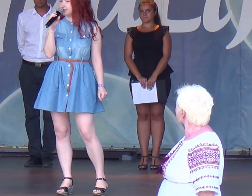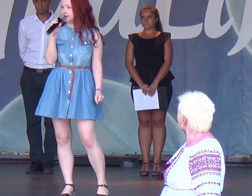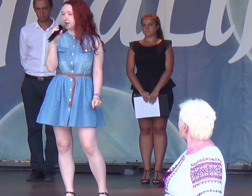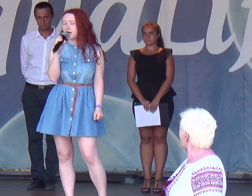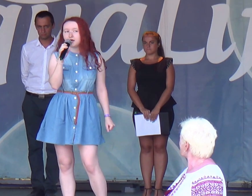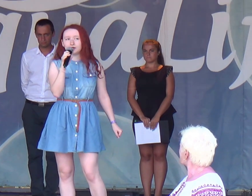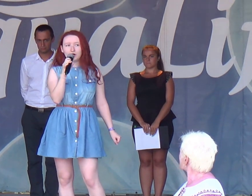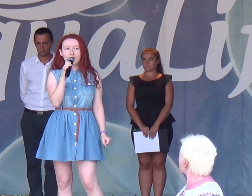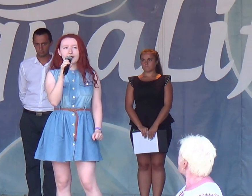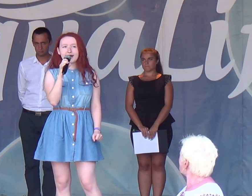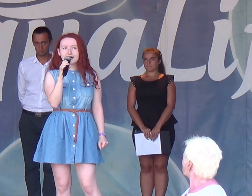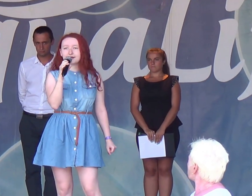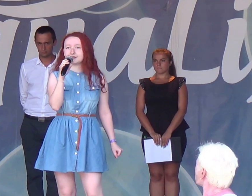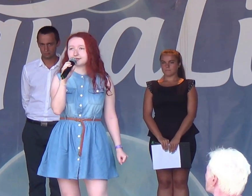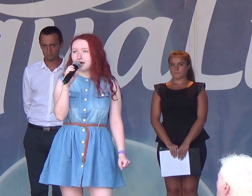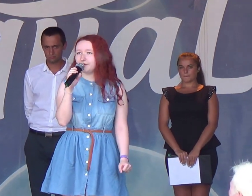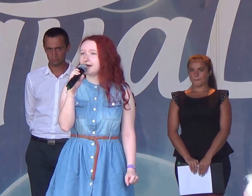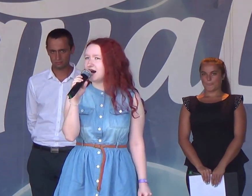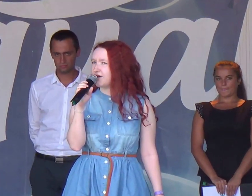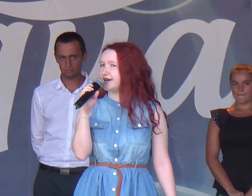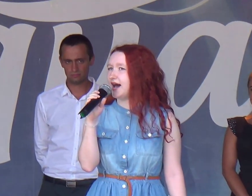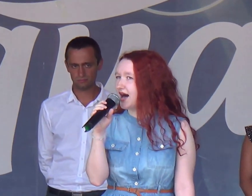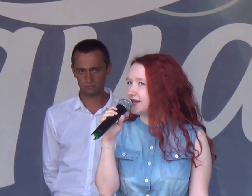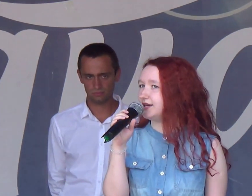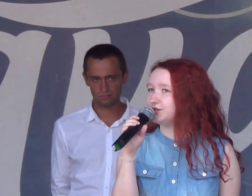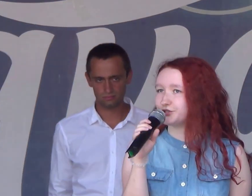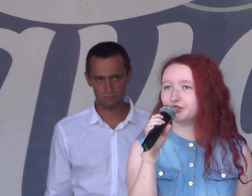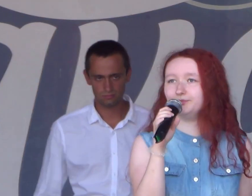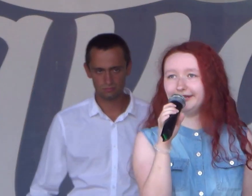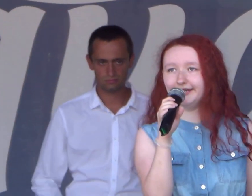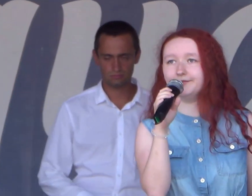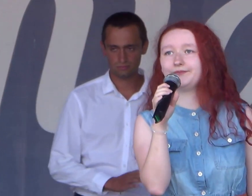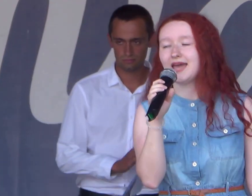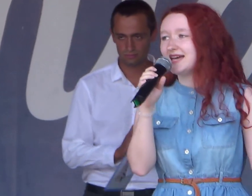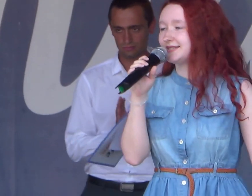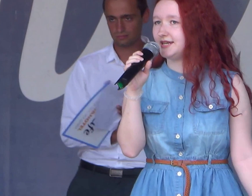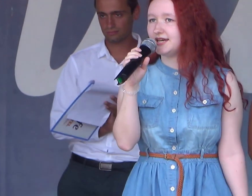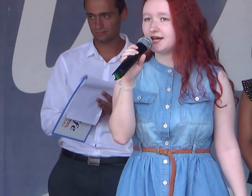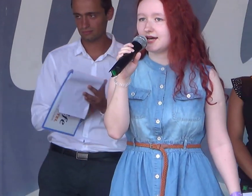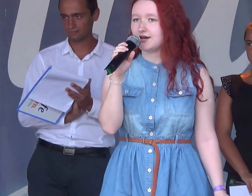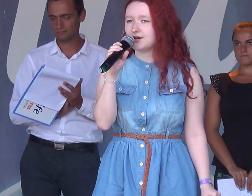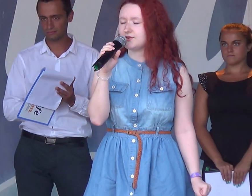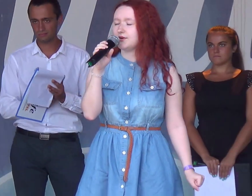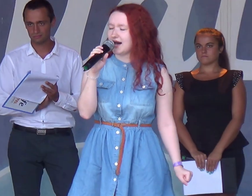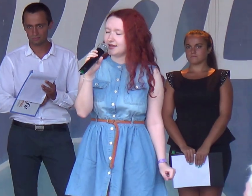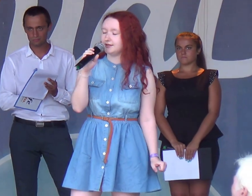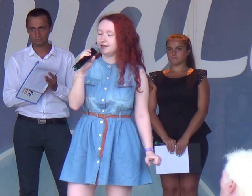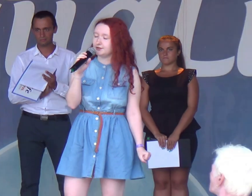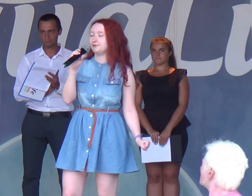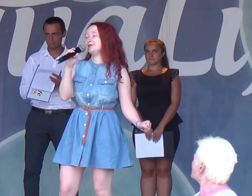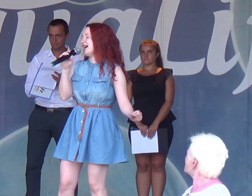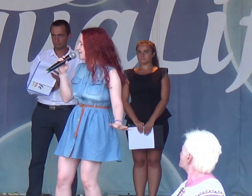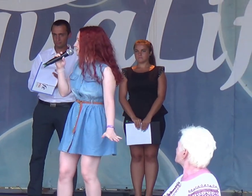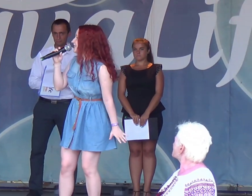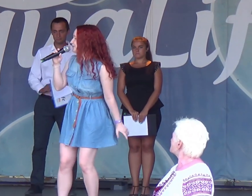So clean, go ahead and sell me out an alley you should be. See how I